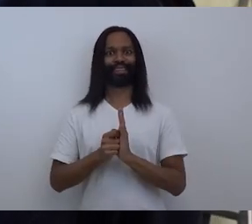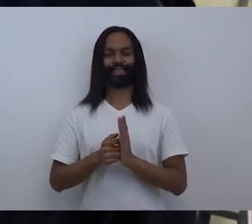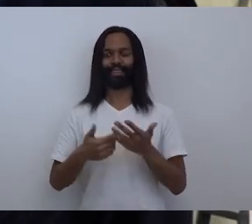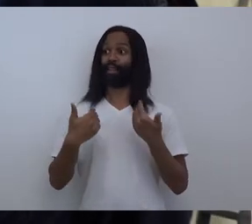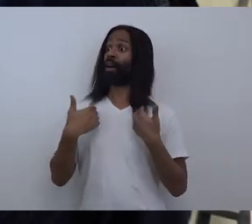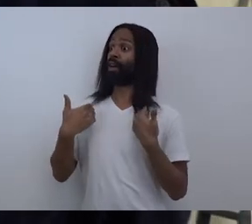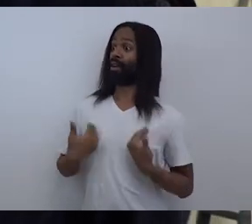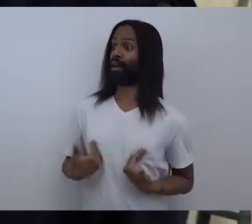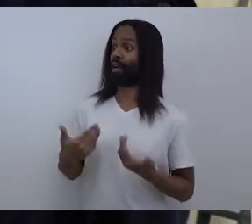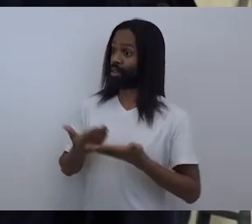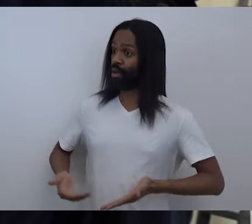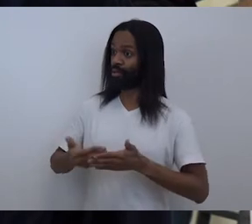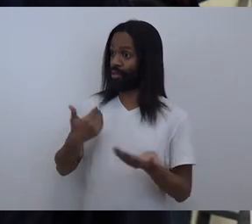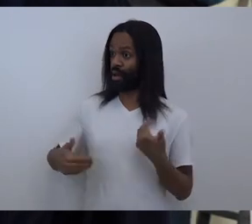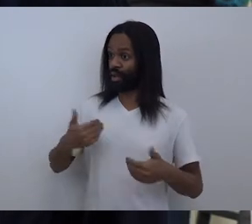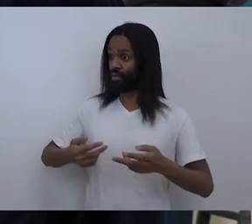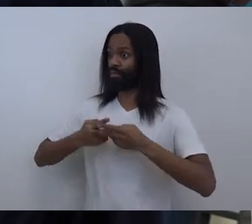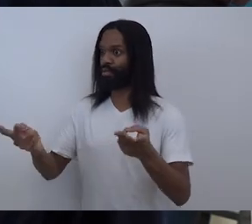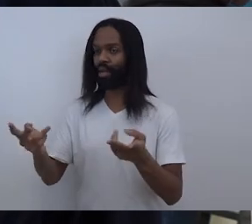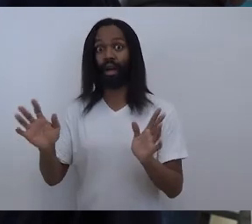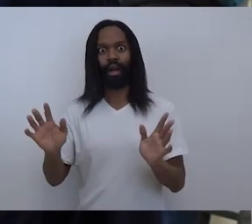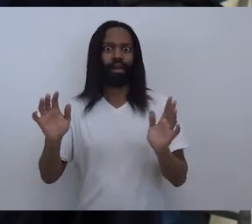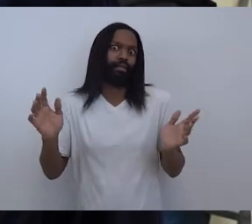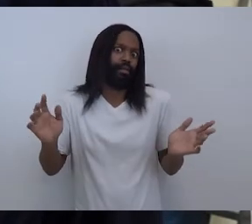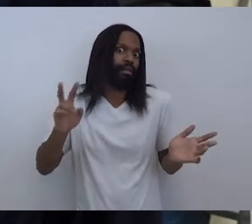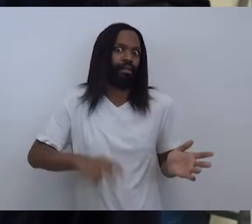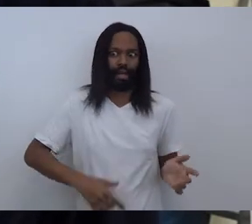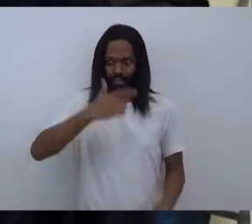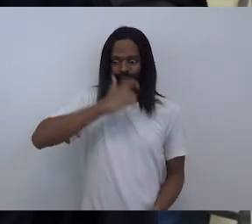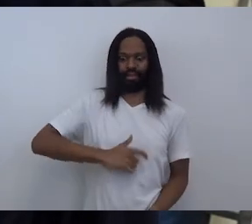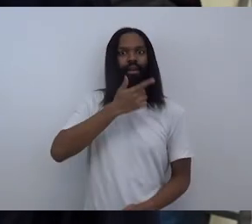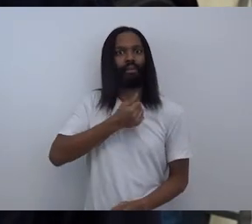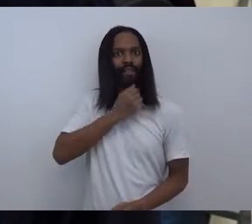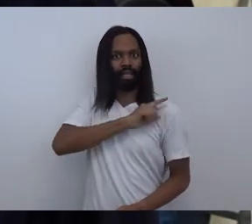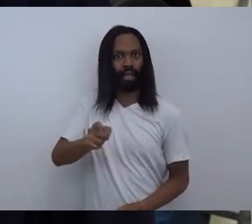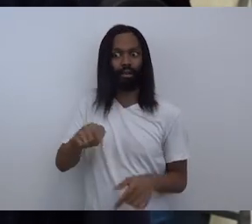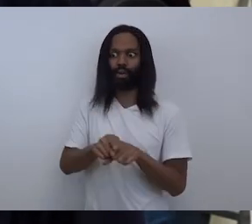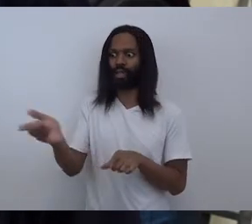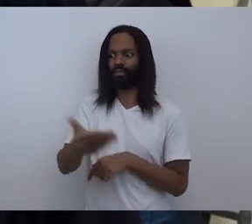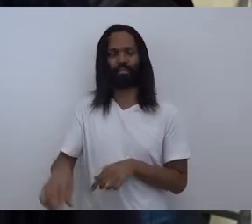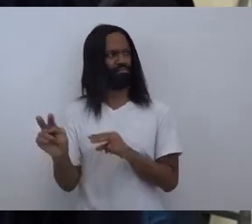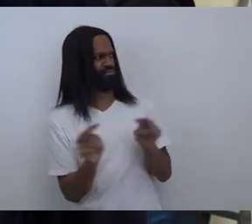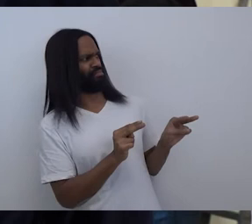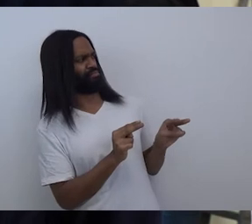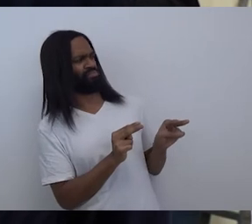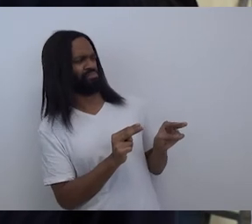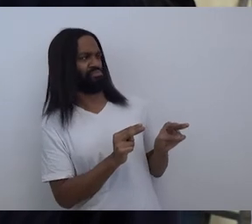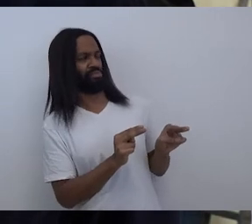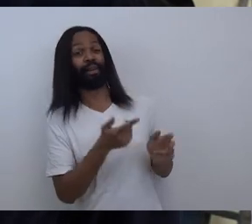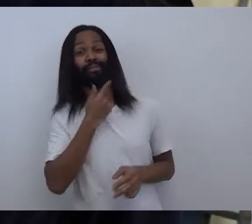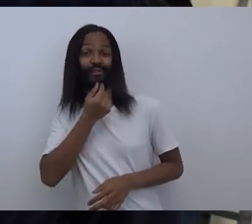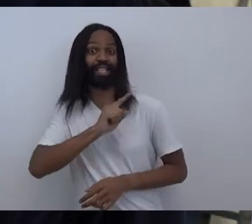est en situation de handicap, on dit qu'on veut changer de métier, c'est pas évident, pas déjà à la personne, et c'est pas évident par rapport aux